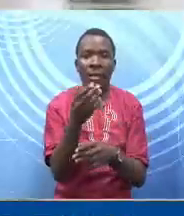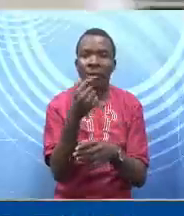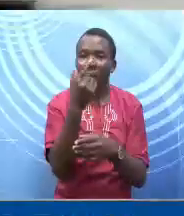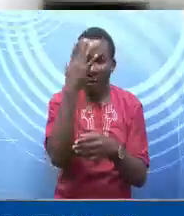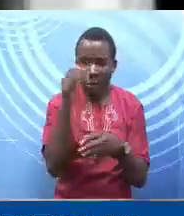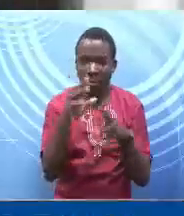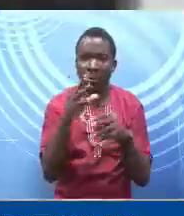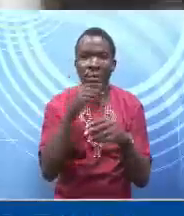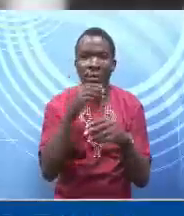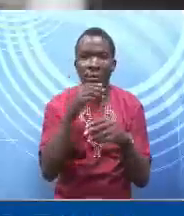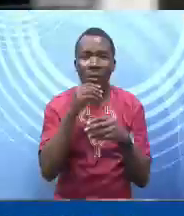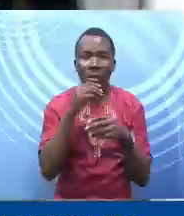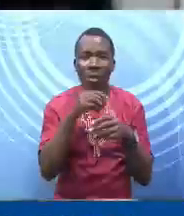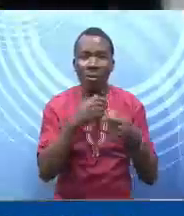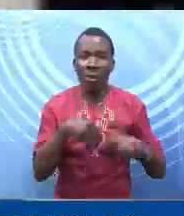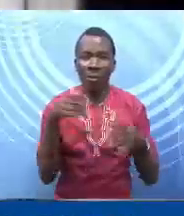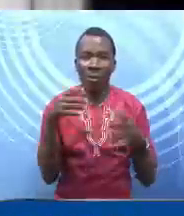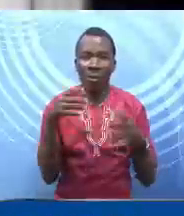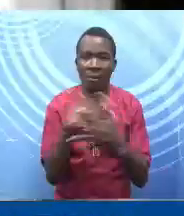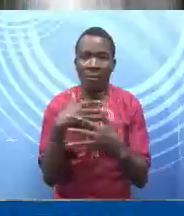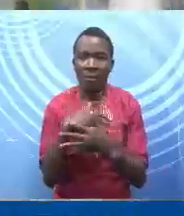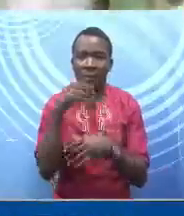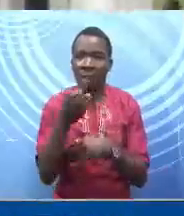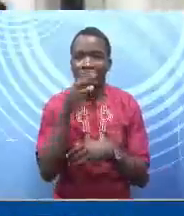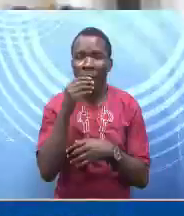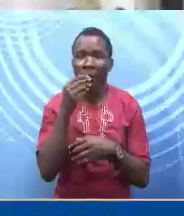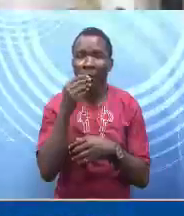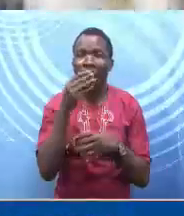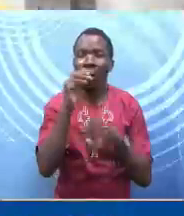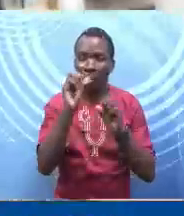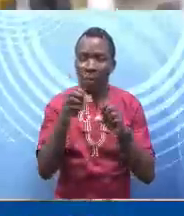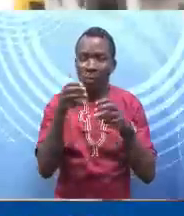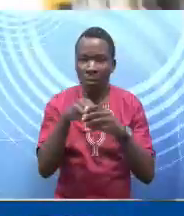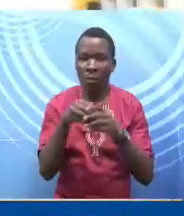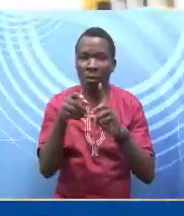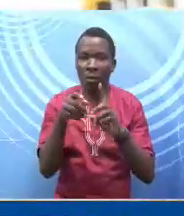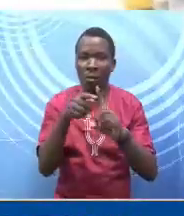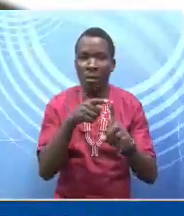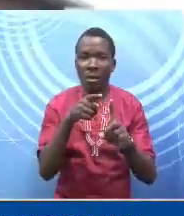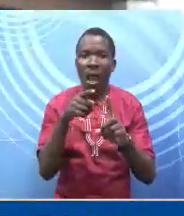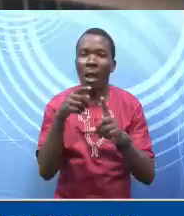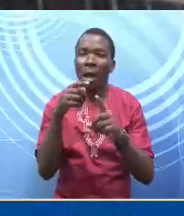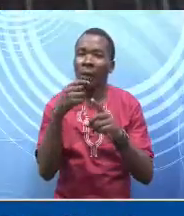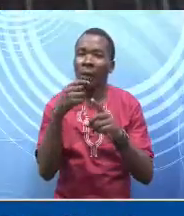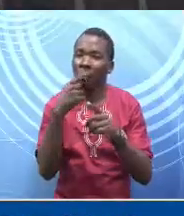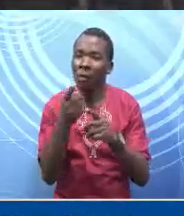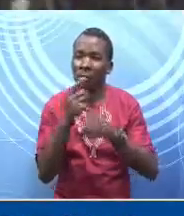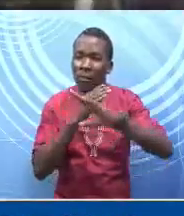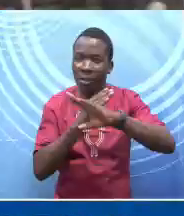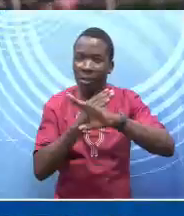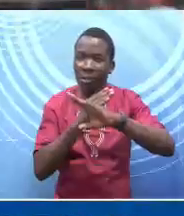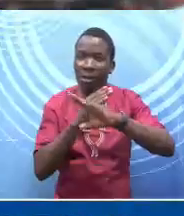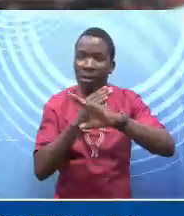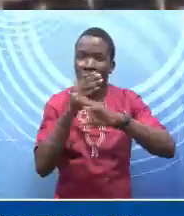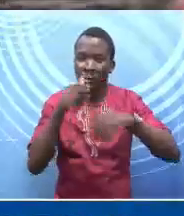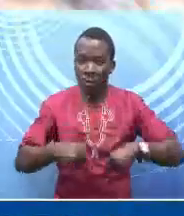ukuntu uyu mugabo mutuma hamutera ubwoba yewe ngo akanabwirwa amagambo arimo no kuba ngo azicwa abihera hashinganisha ubuzima bwe ngo kuko ngo afite